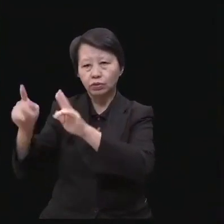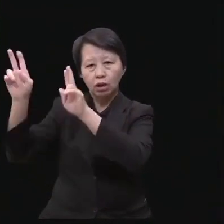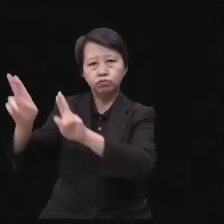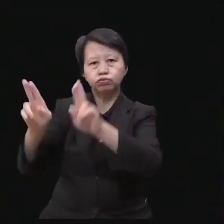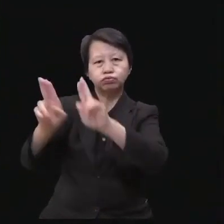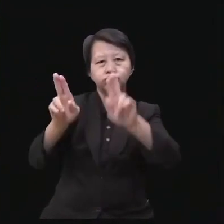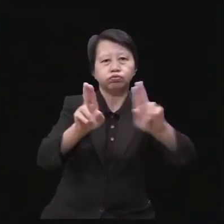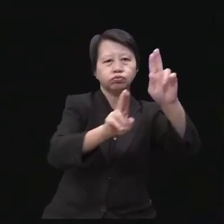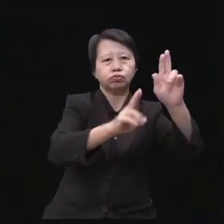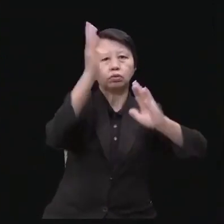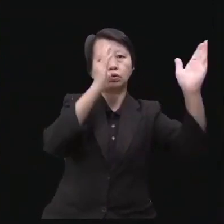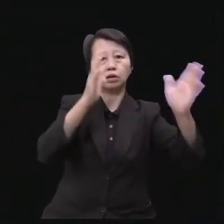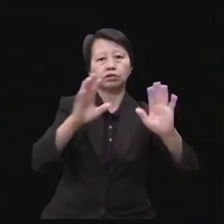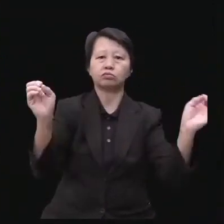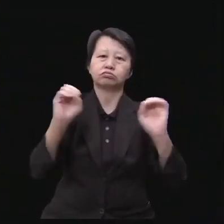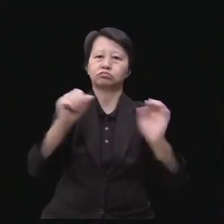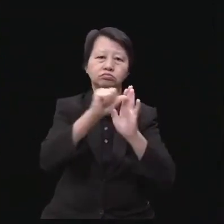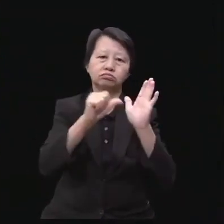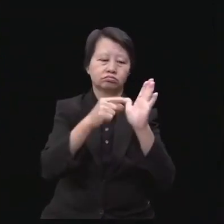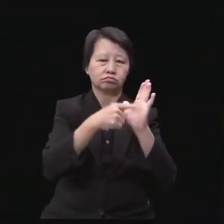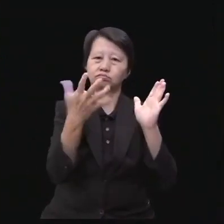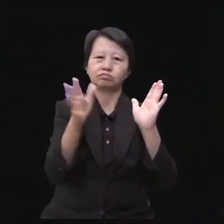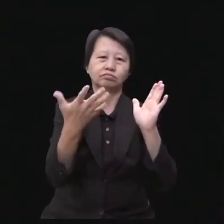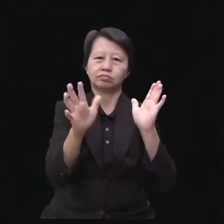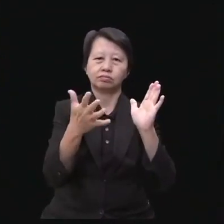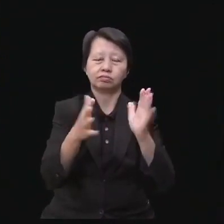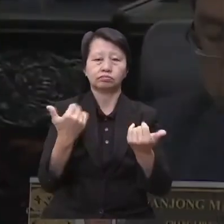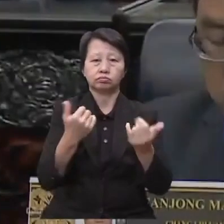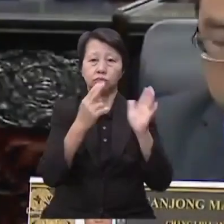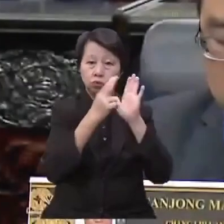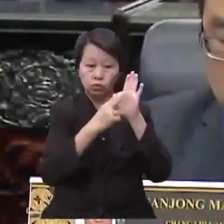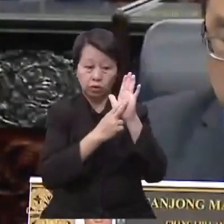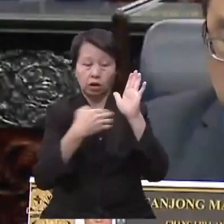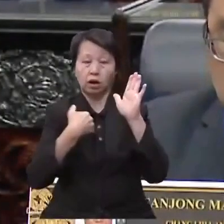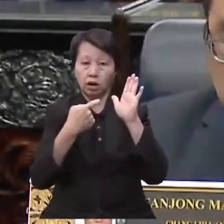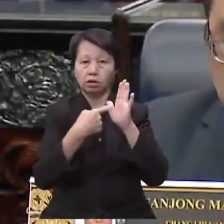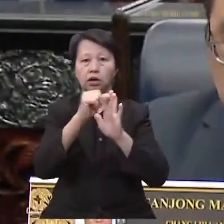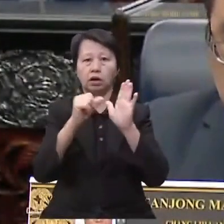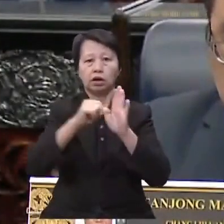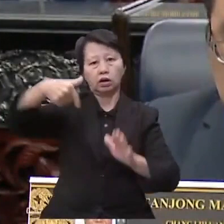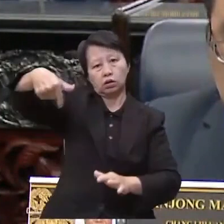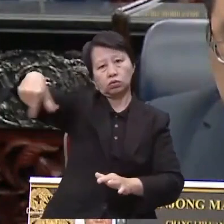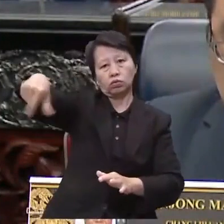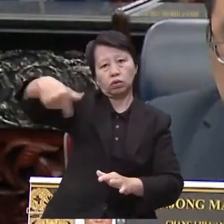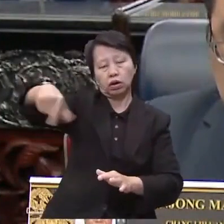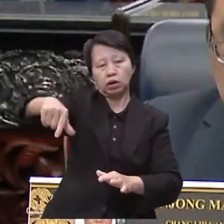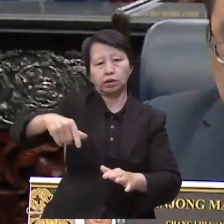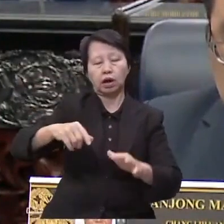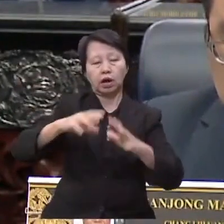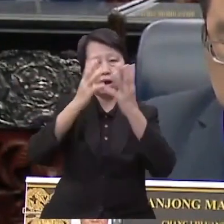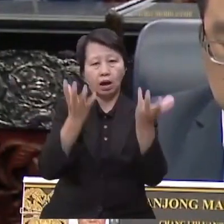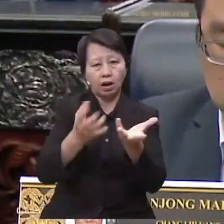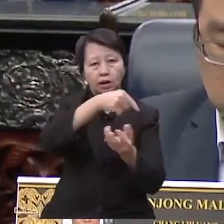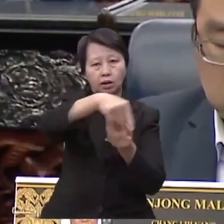rentas sempadan di Malaysia perundangan yang kita ada iaitu akta kualiti alam sekeliling